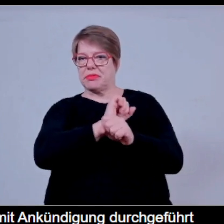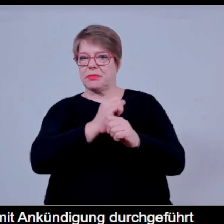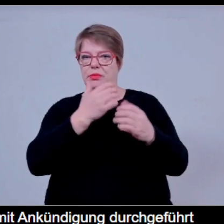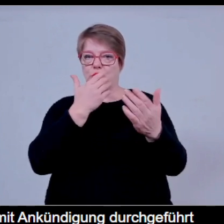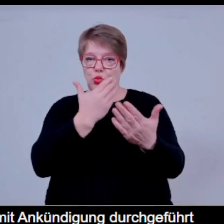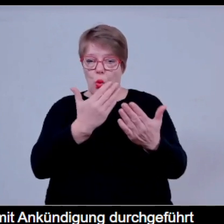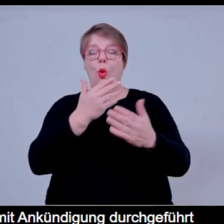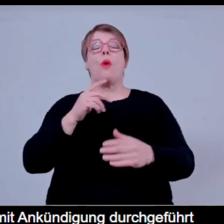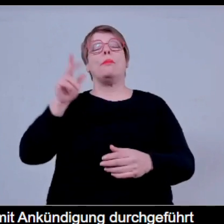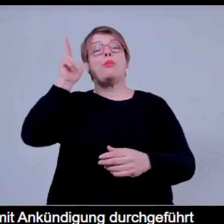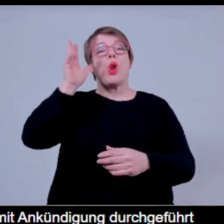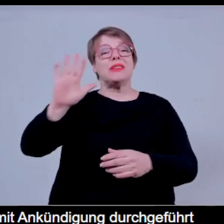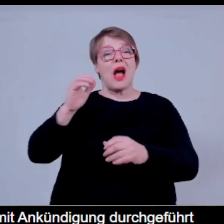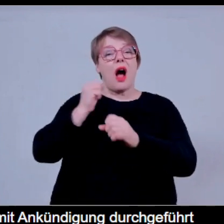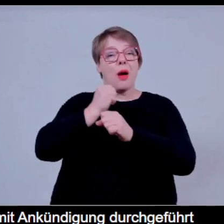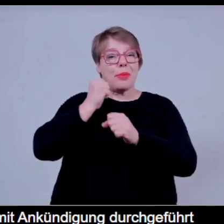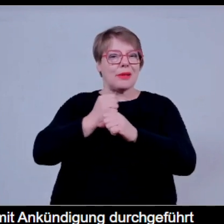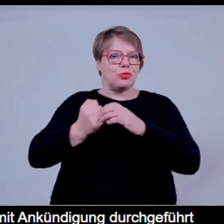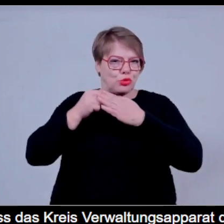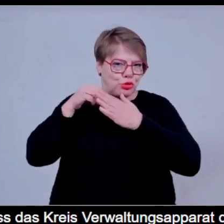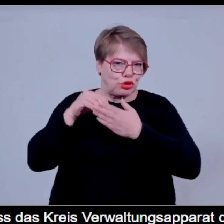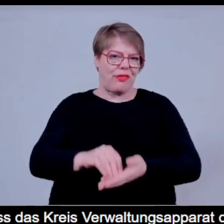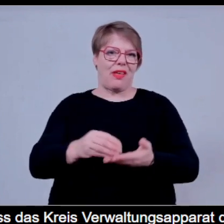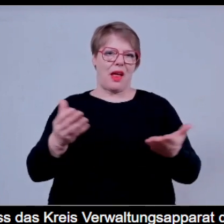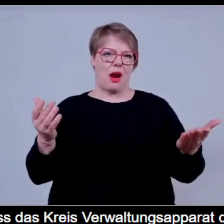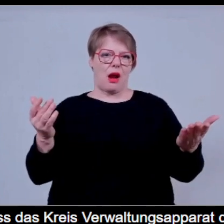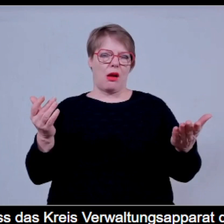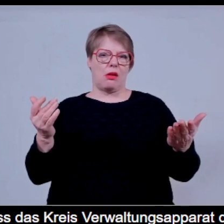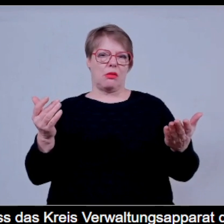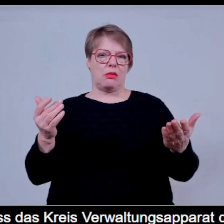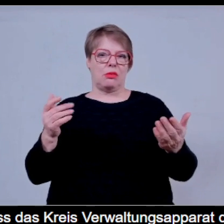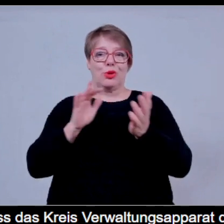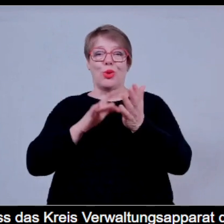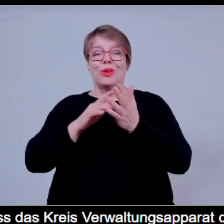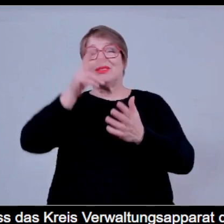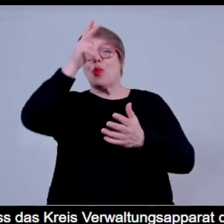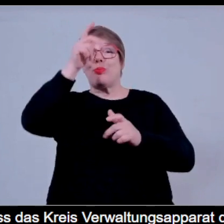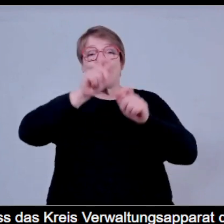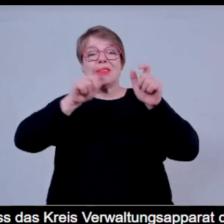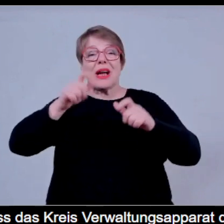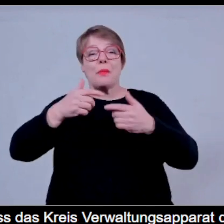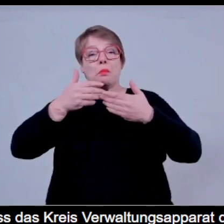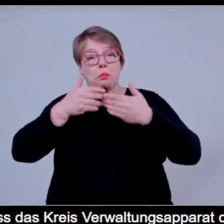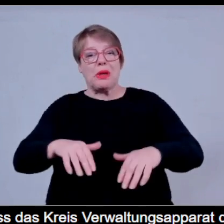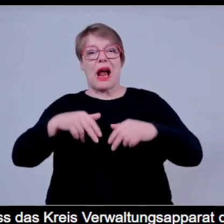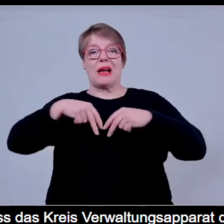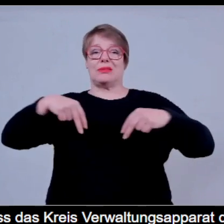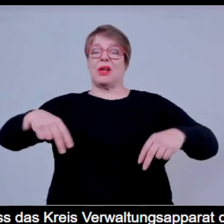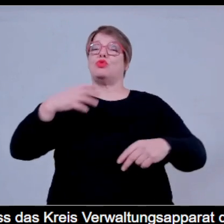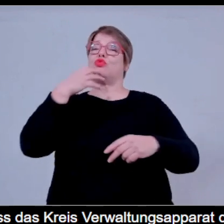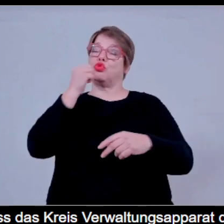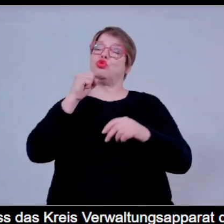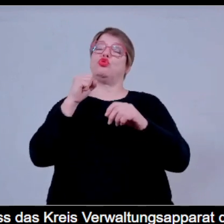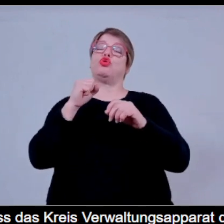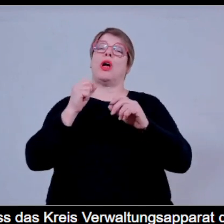ihres wichtigen Dienstes behindert. Das ist meiner Meinung nach ein